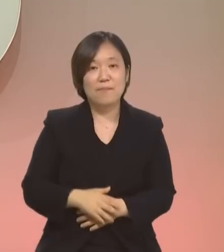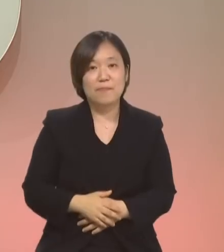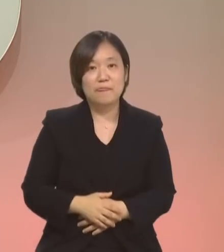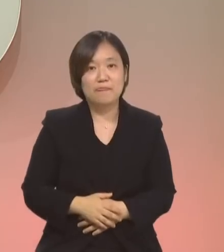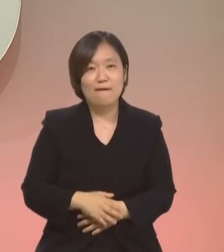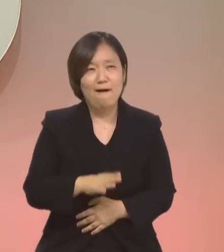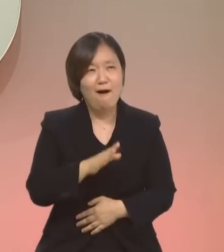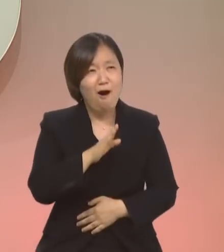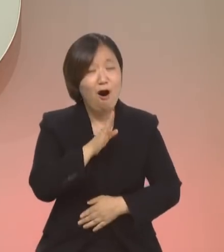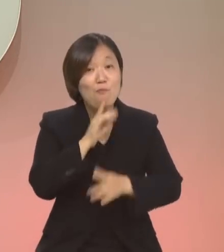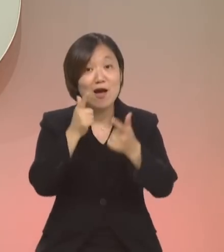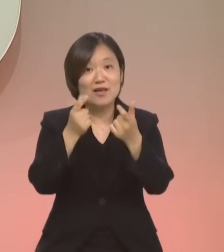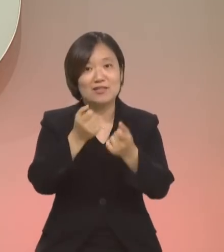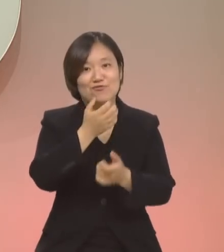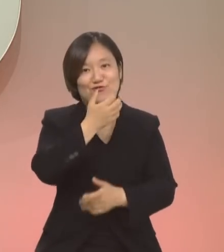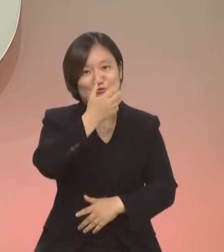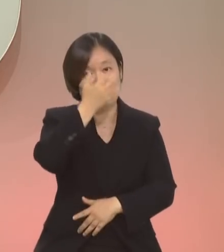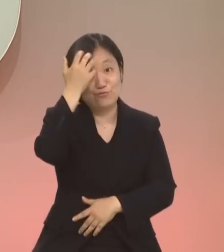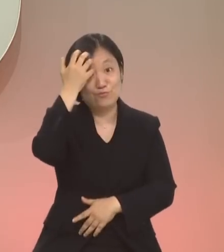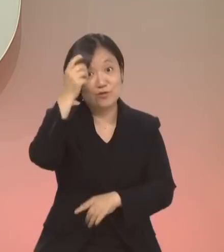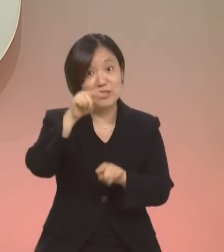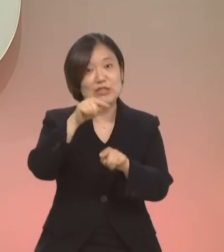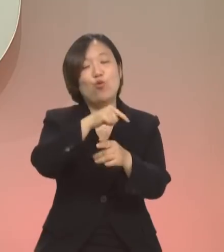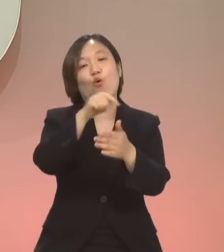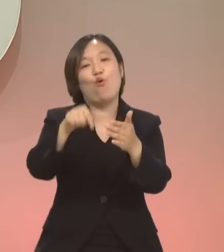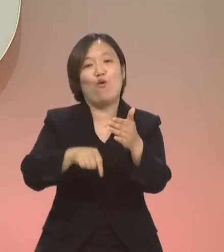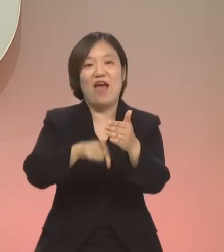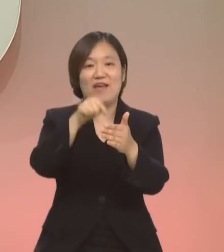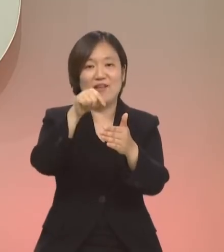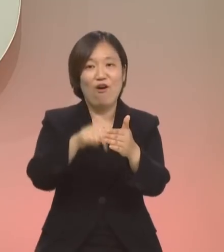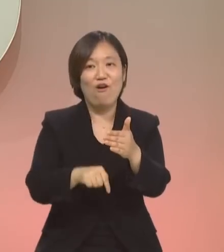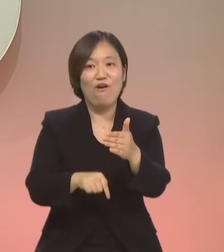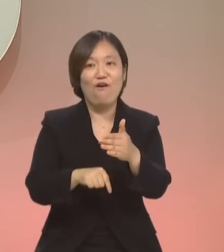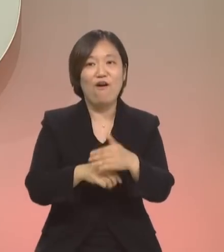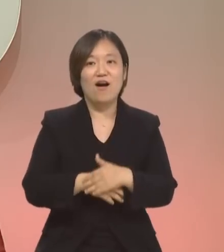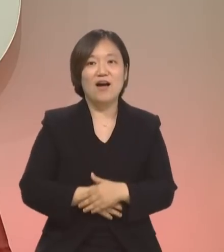생생한 꿈을 꿨는데 그 생상은 꿈속에서